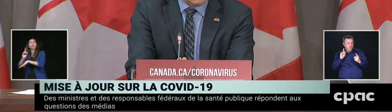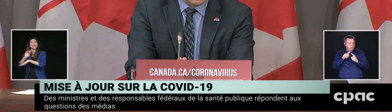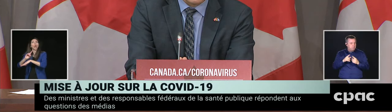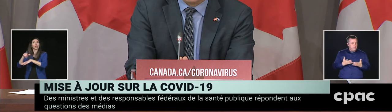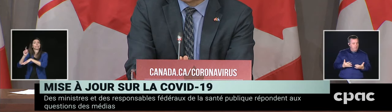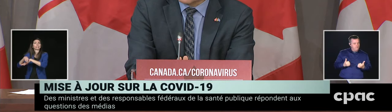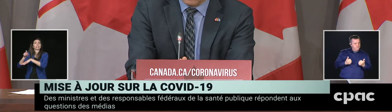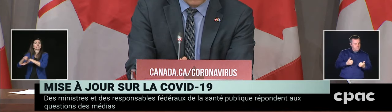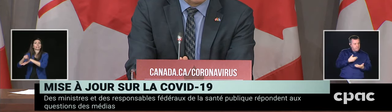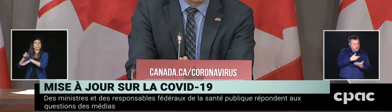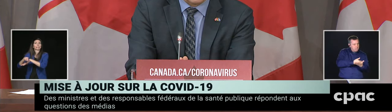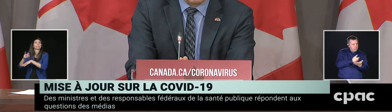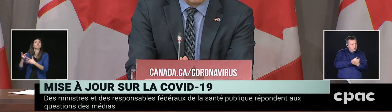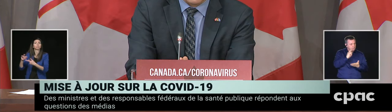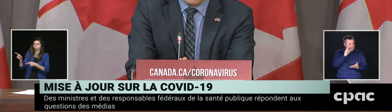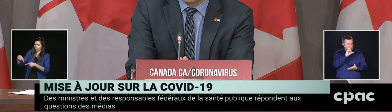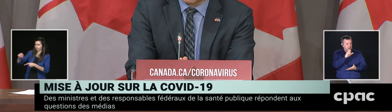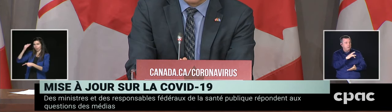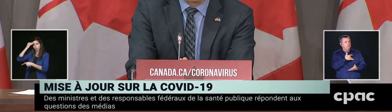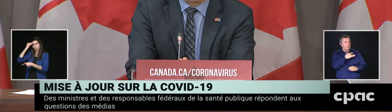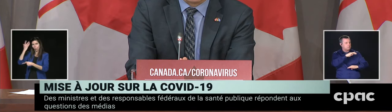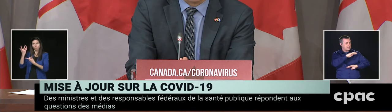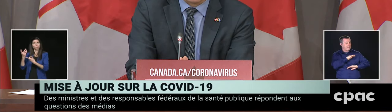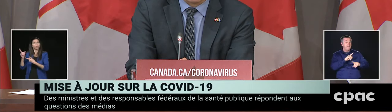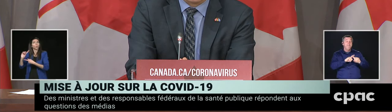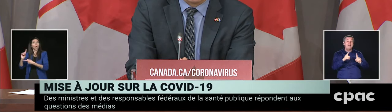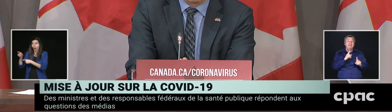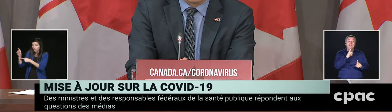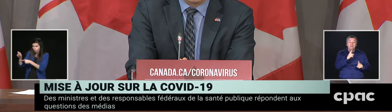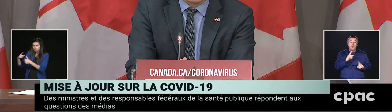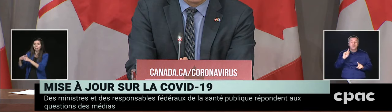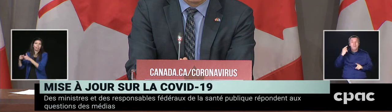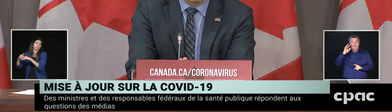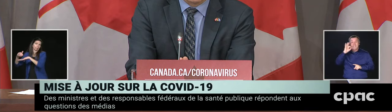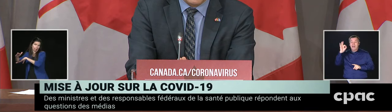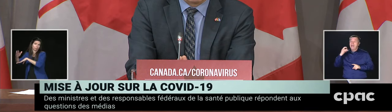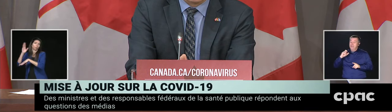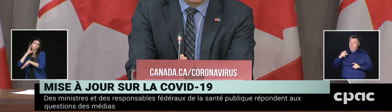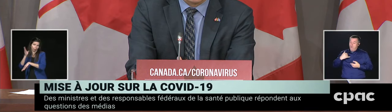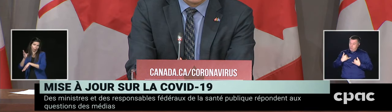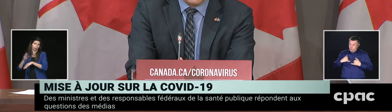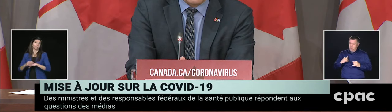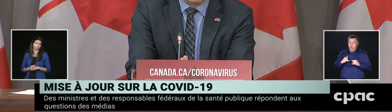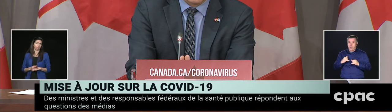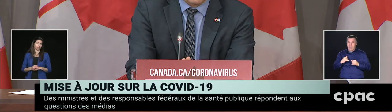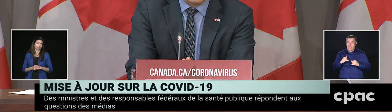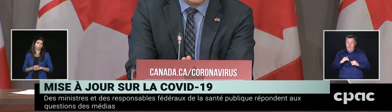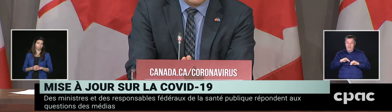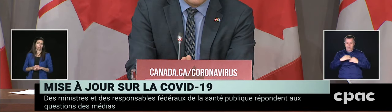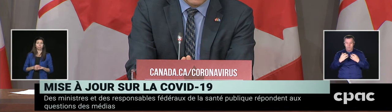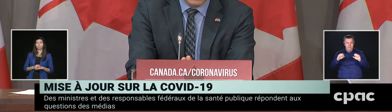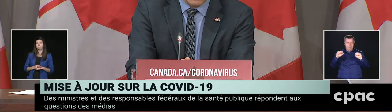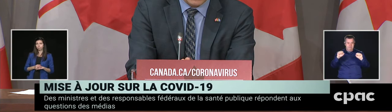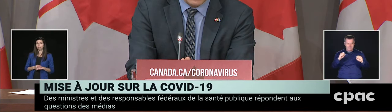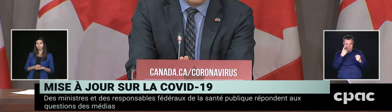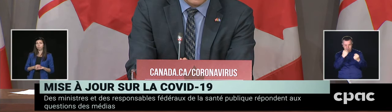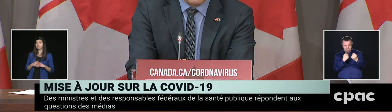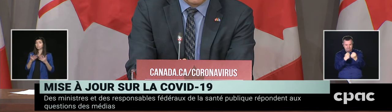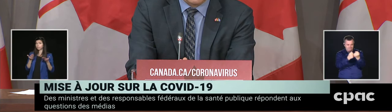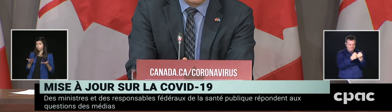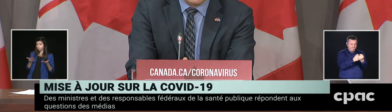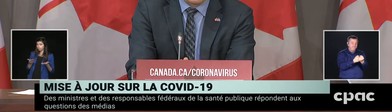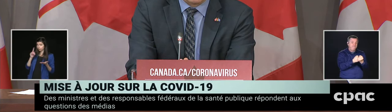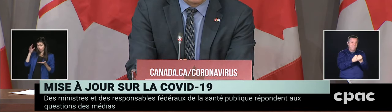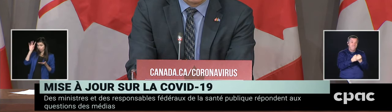est satisfait, mais c'est sûr que le gouvernement fédéral doit continuer à faire tout ce qu'il peut pour appuyer à la fois, comme je disais, l'urgence